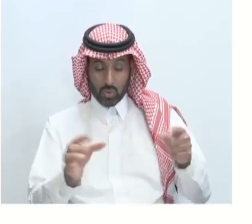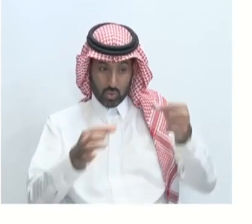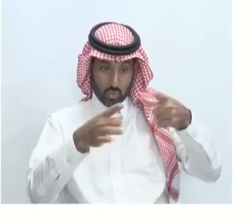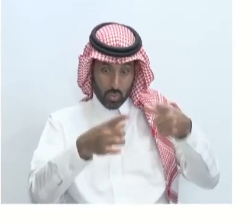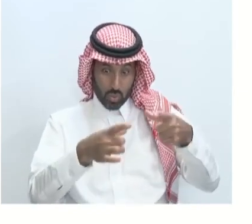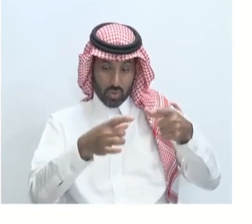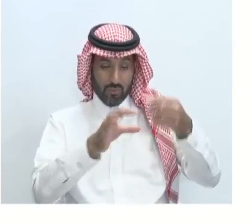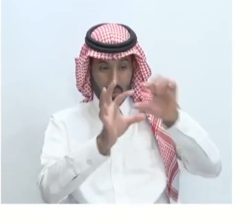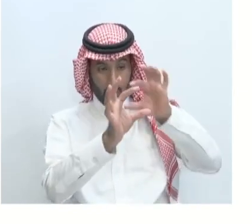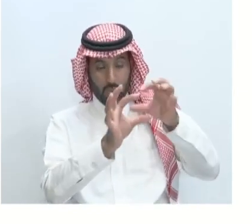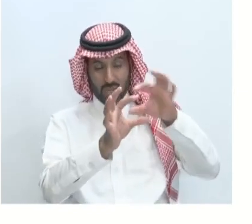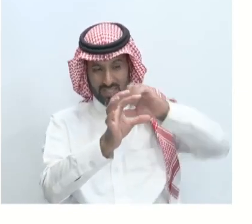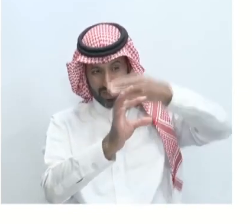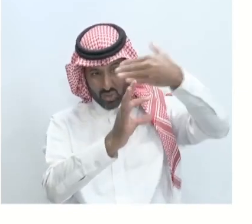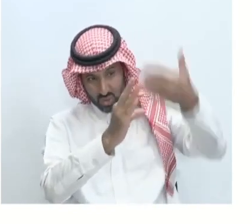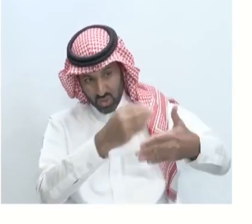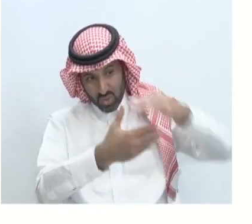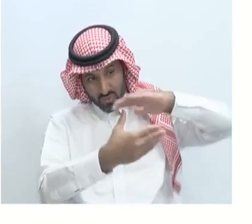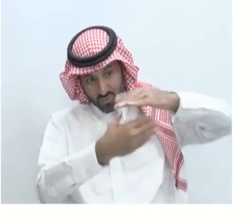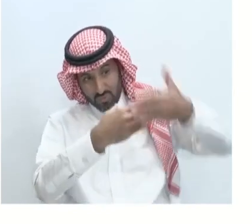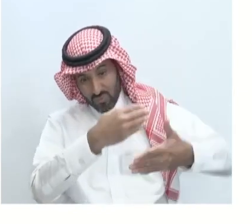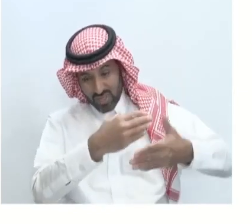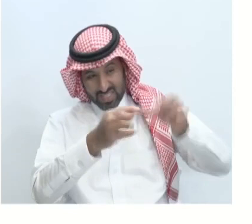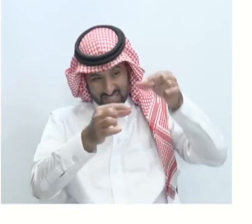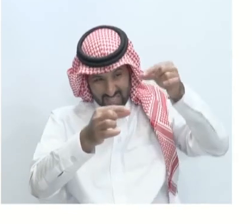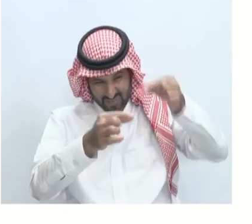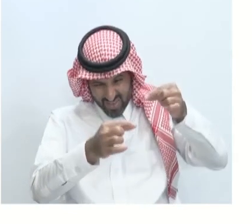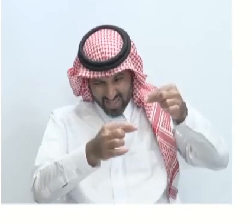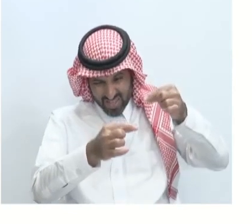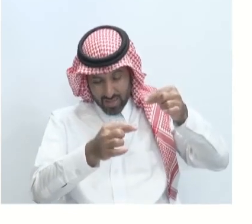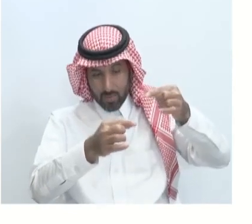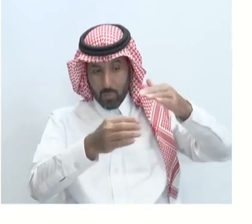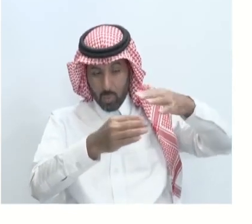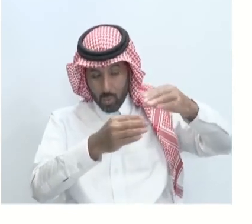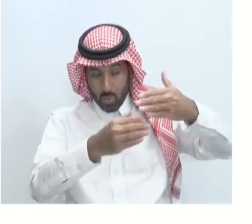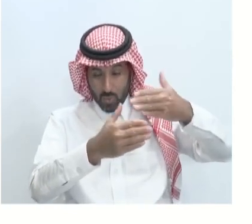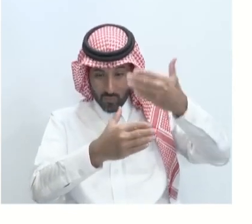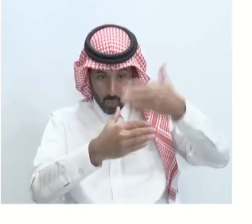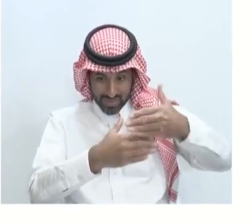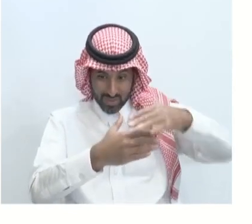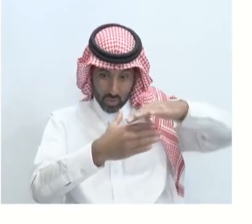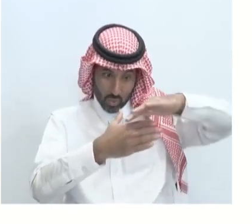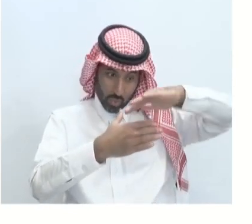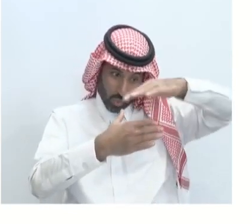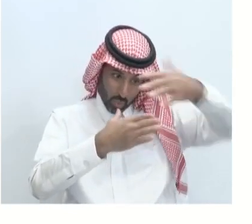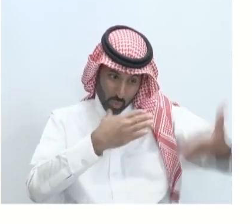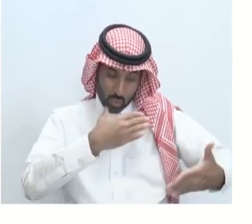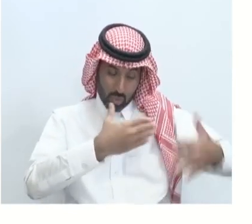في وسطها اما اطرافها فتكون اقل كثيرا في السمك